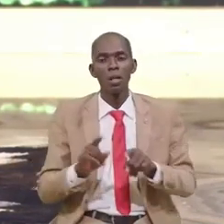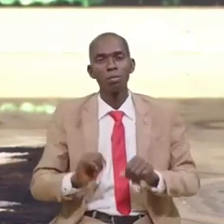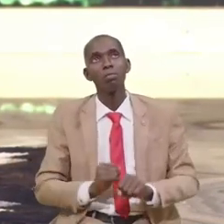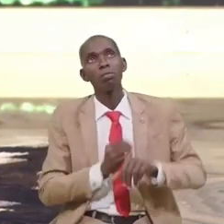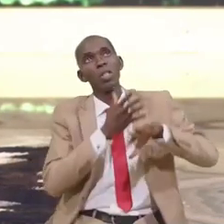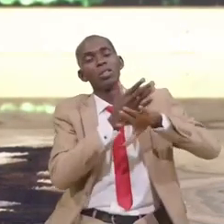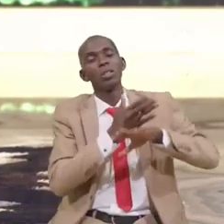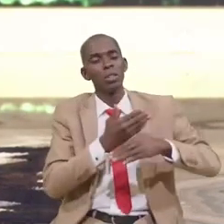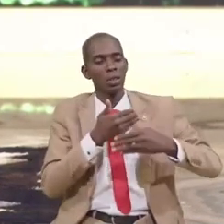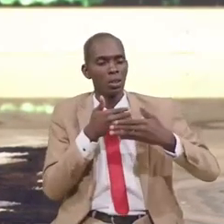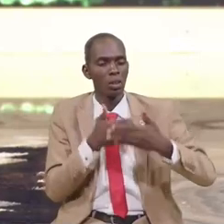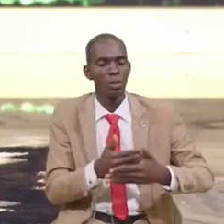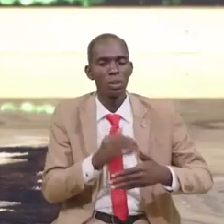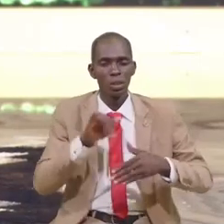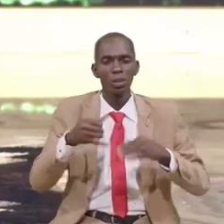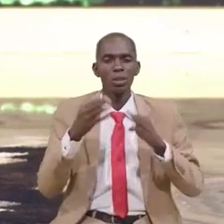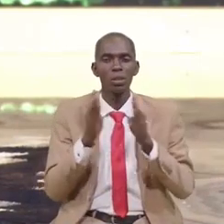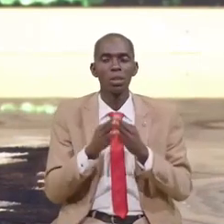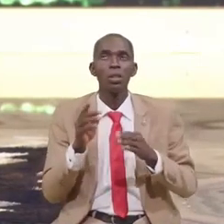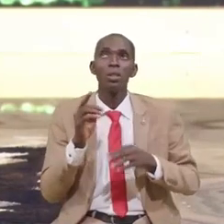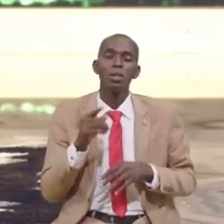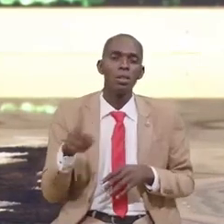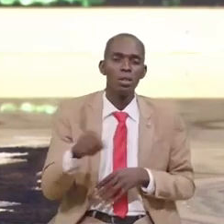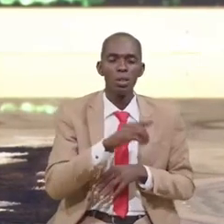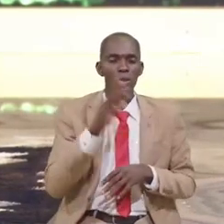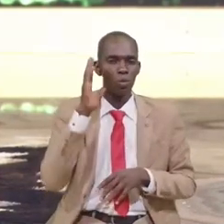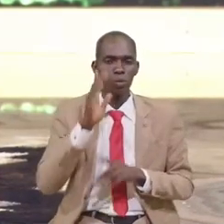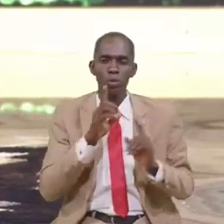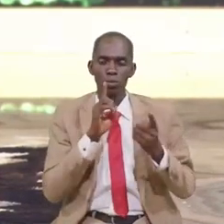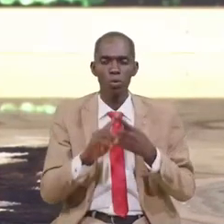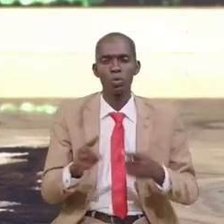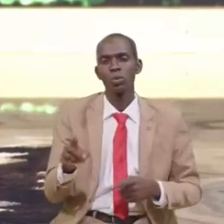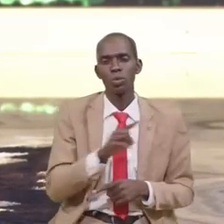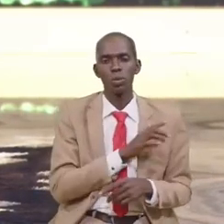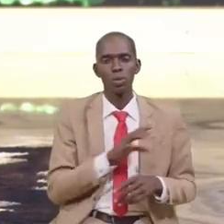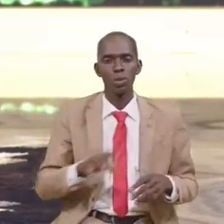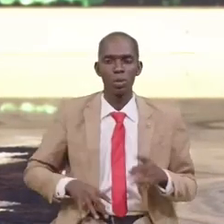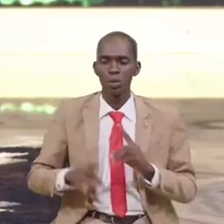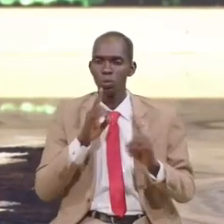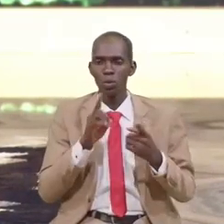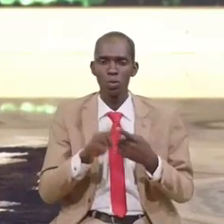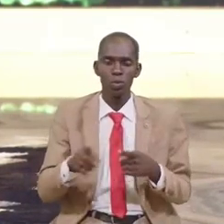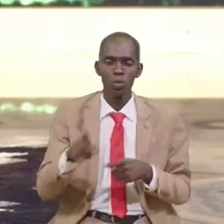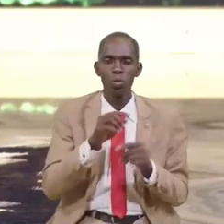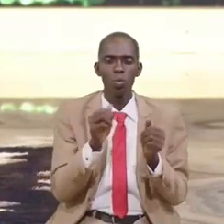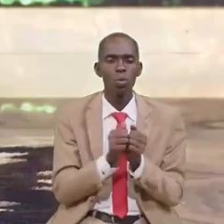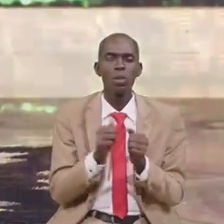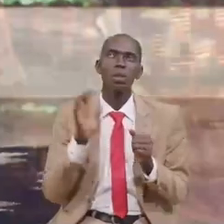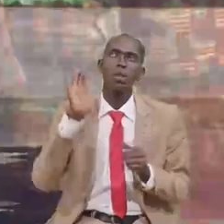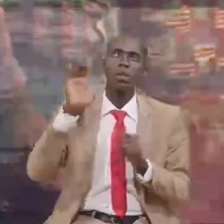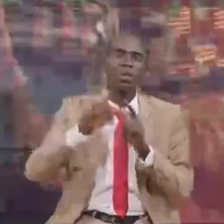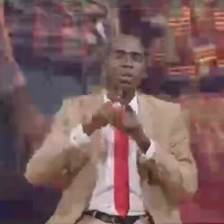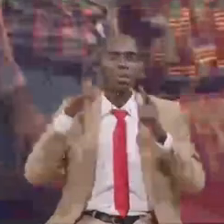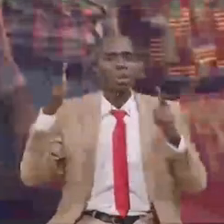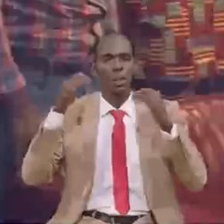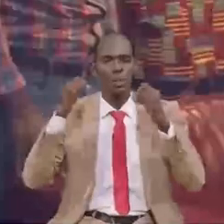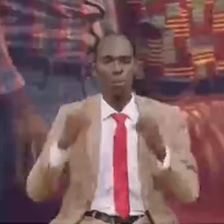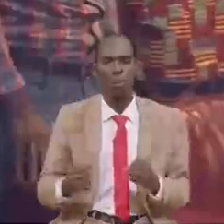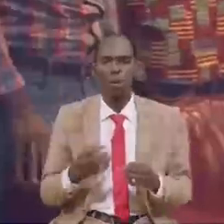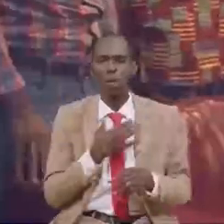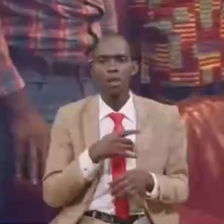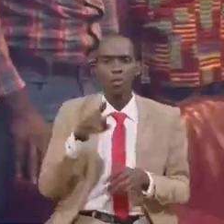Comme les anges, comme les montagnes entourent Jérusalem, les anges vont vous servir. Christ va vous toucher avec